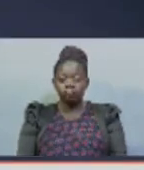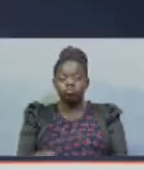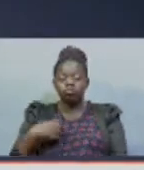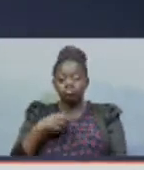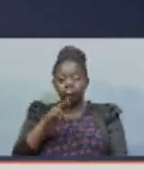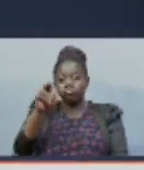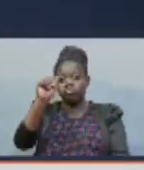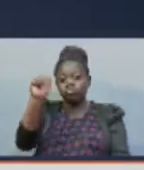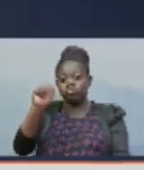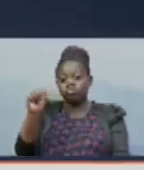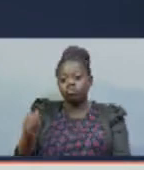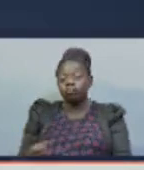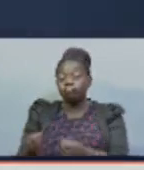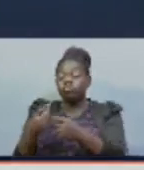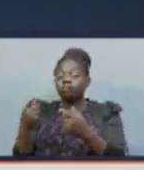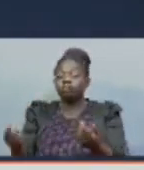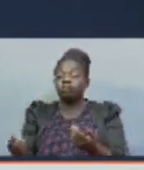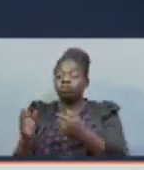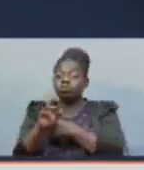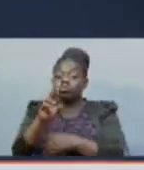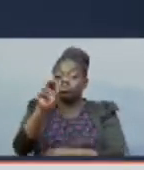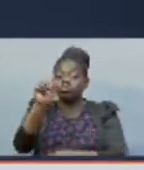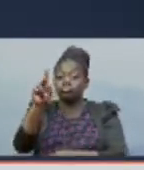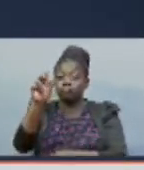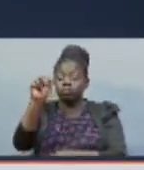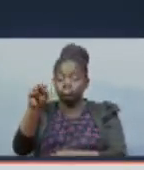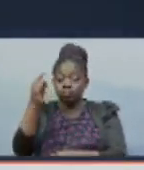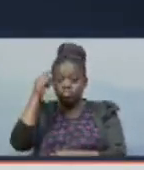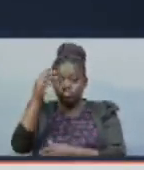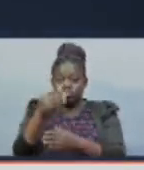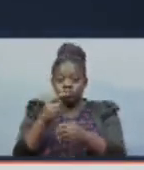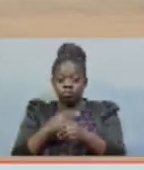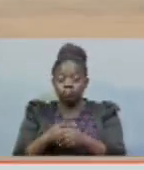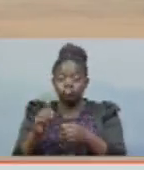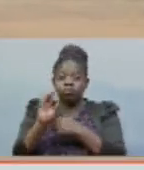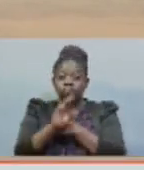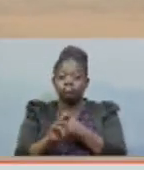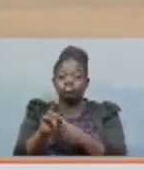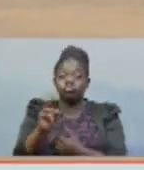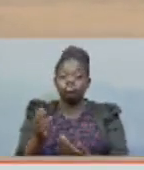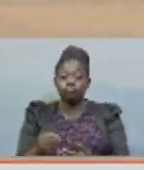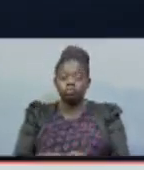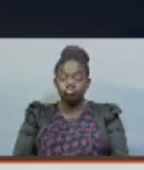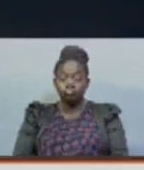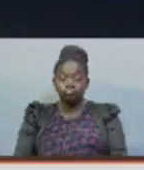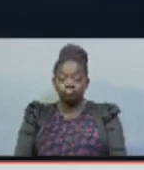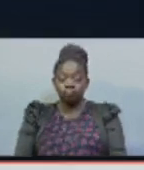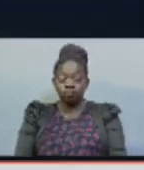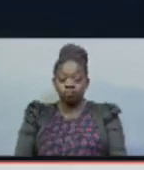Amajigara shagakoze nombeze okumukumu ku gwali ya Ukraine olaka tubagiro kumali banga nga mwanga ku President Museveni